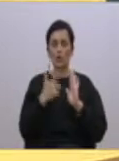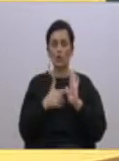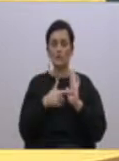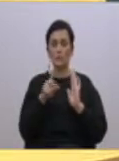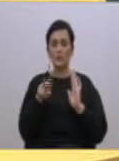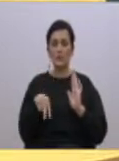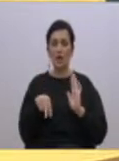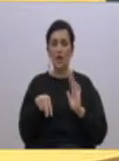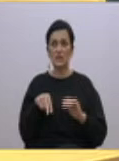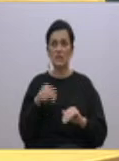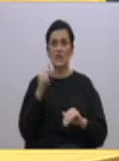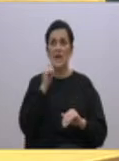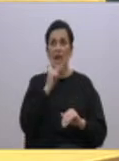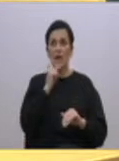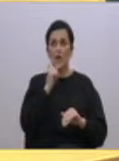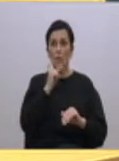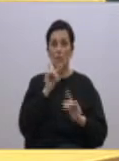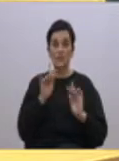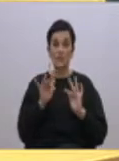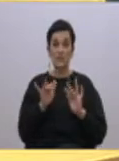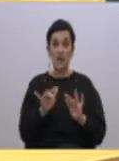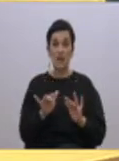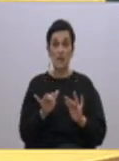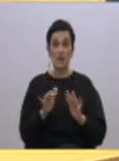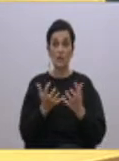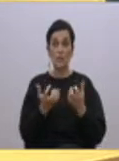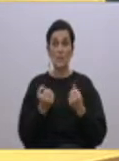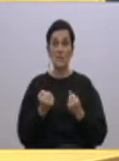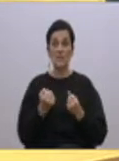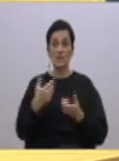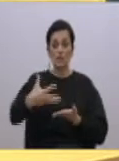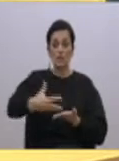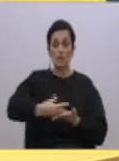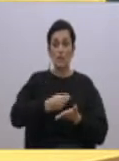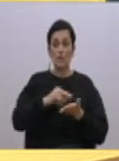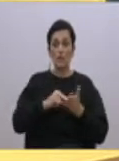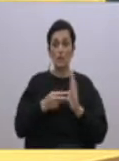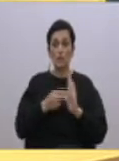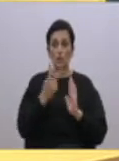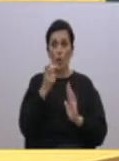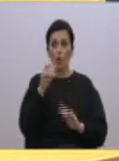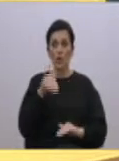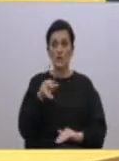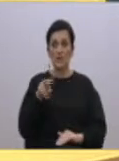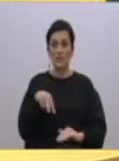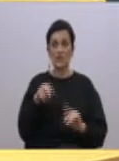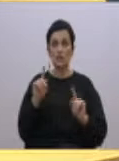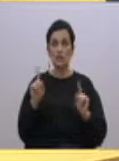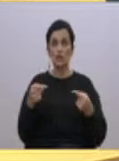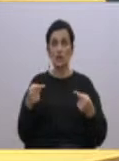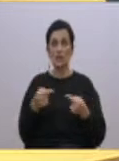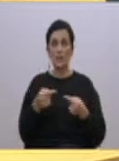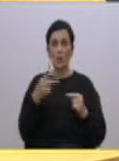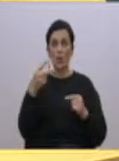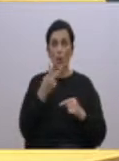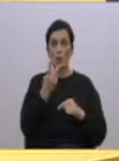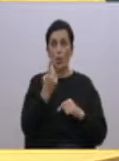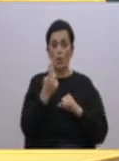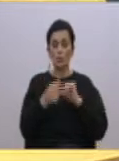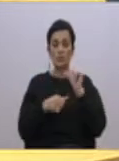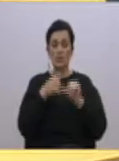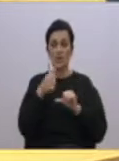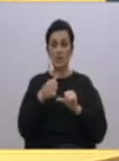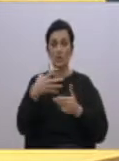1.437.000 ლარს, ეკონომიკური საქმიანობიდან მისაღების შემოსავლების გეგმა 200.000 ლარს, შესაბამისად 2021